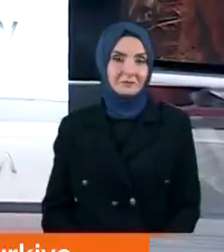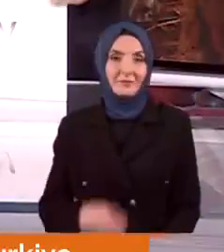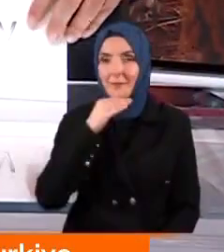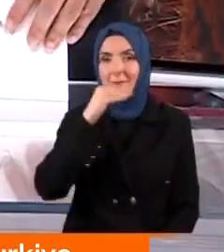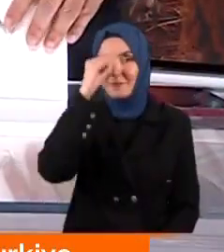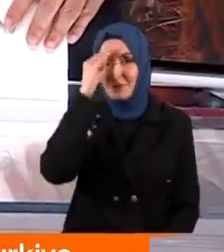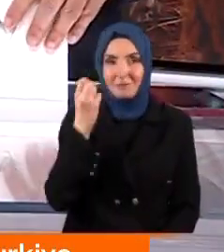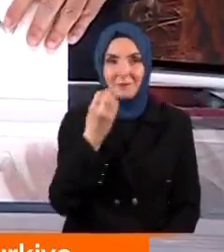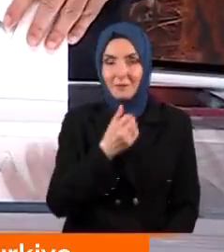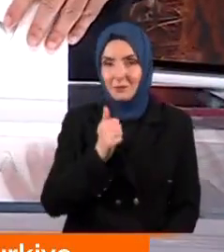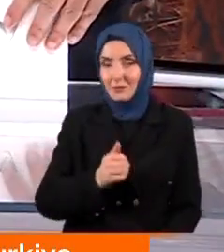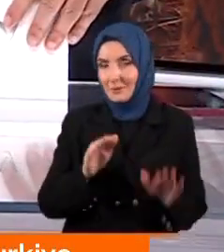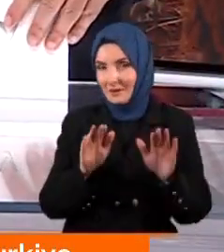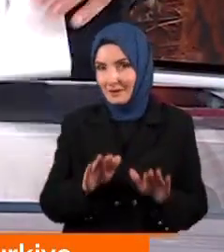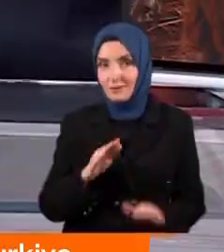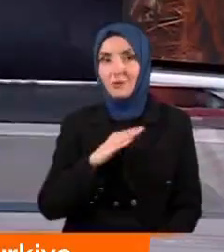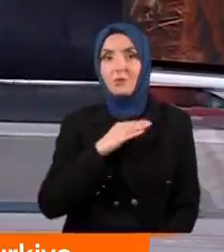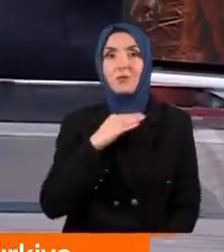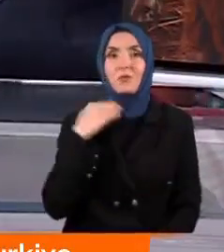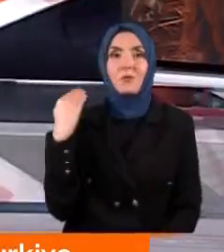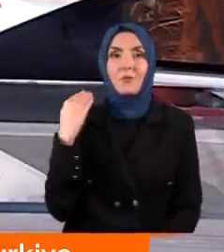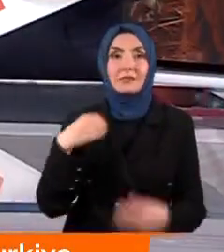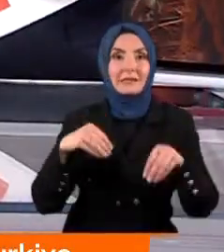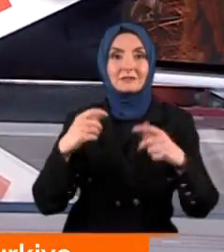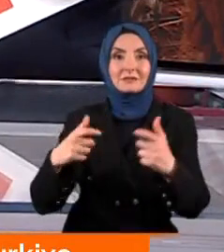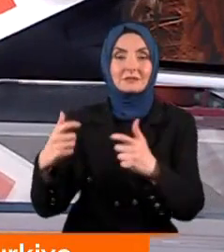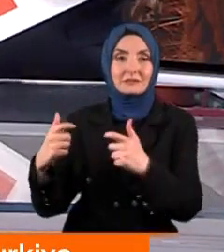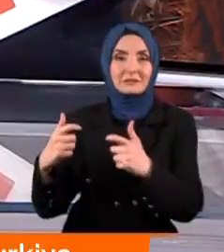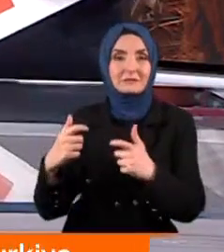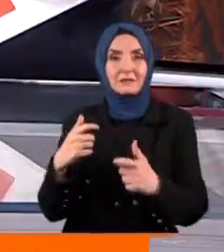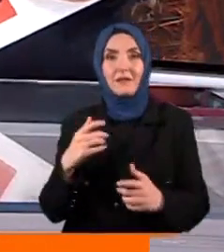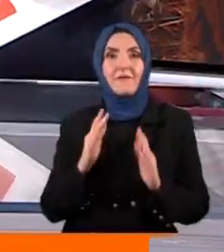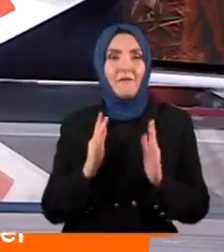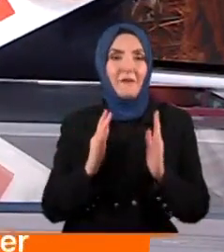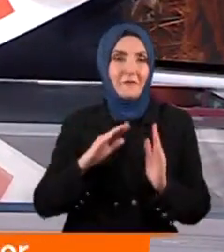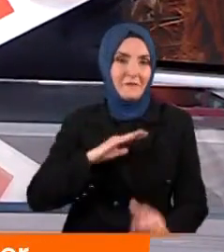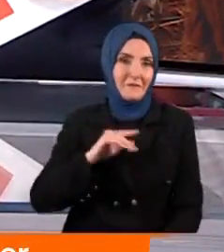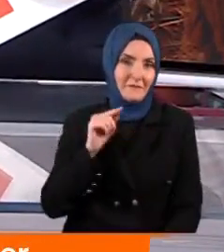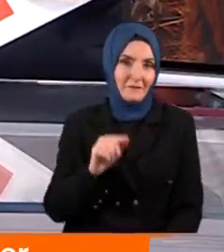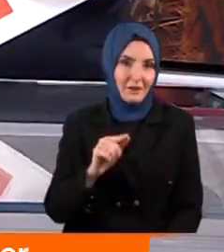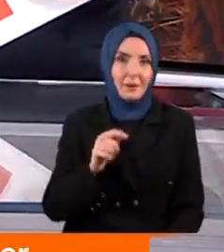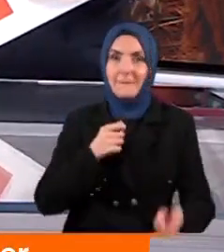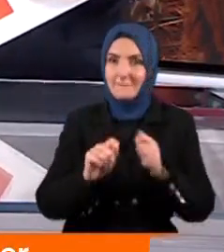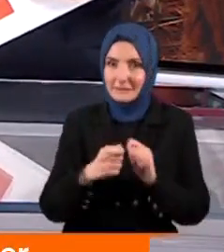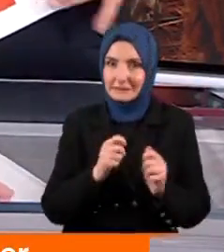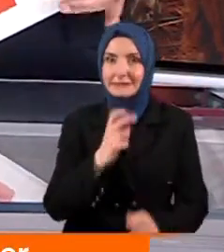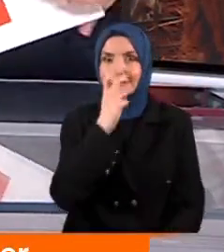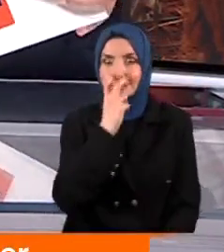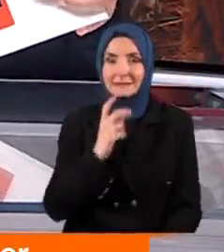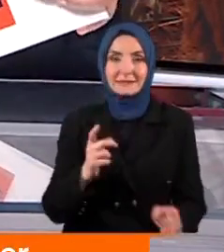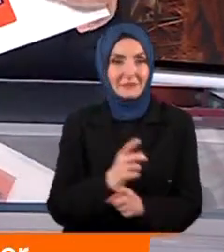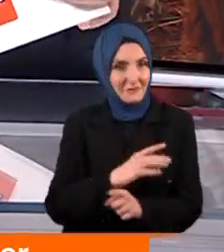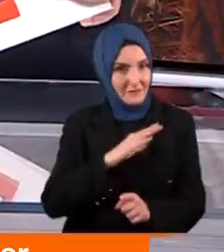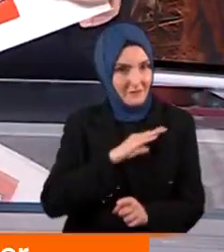Bayrama sayılı günler var. Kurban pazarları hareketli. Kurbanlık alışverişinde fiyatlar ve sıkı pazarlıklar kadar dikkat çeken bir başka konu daha